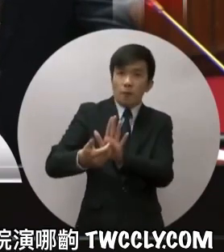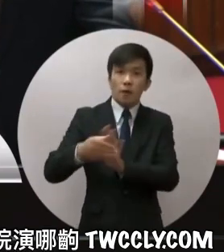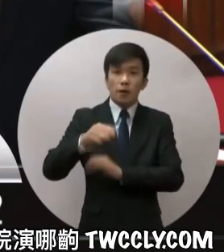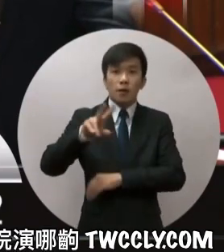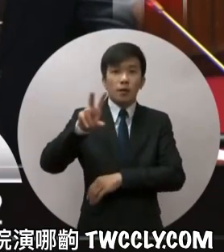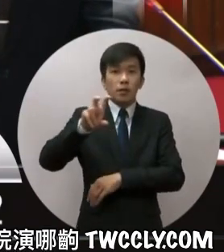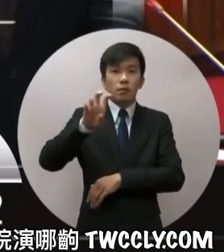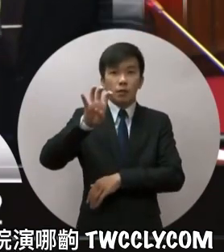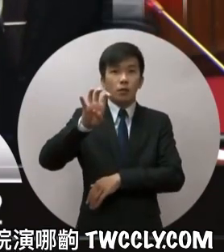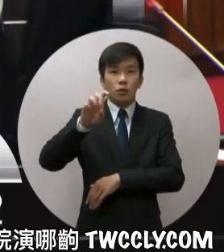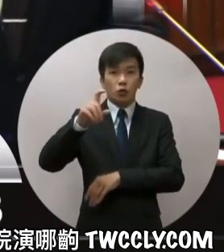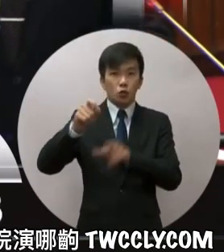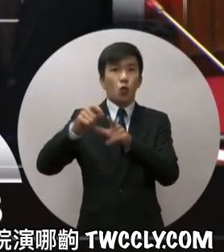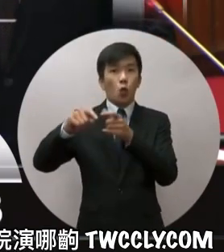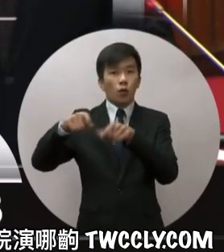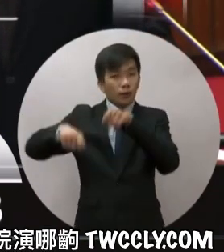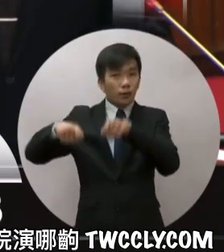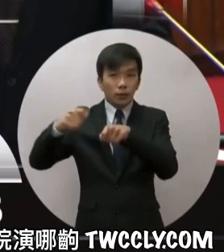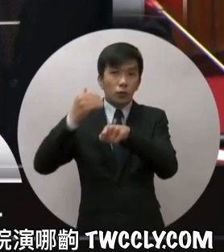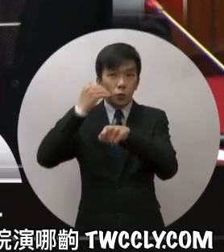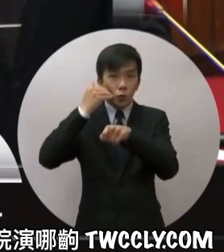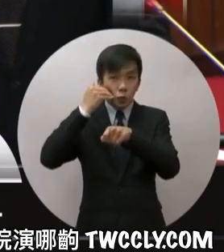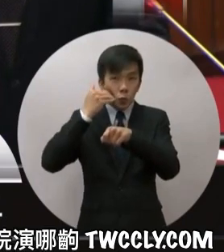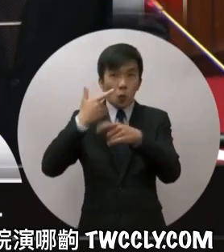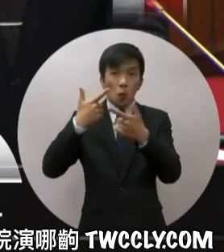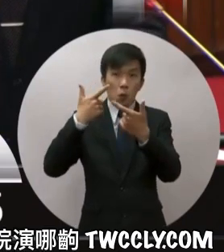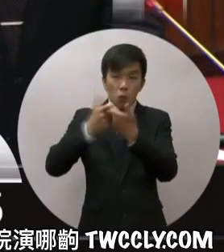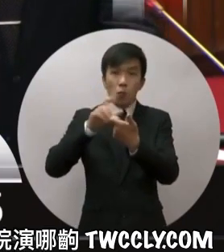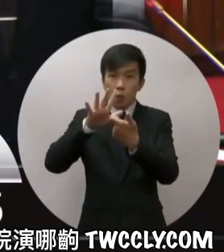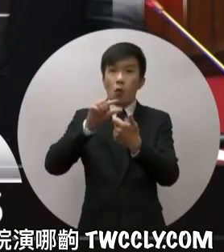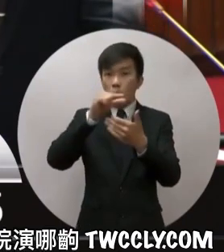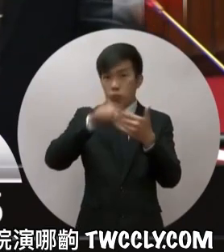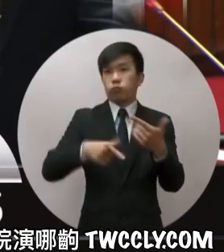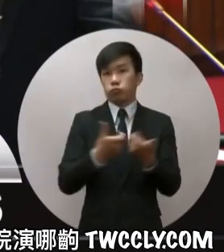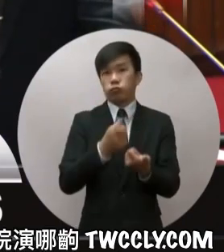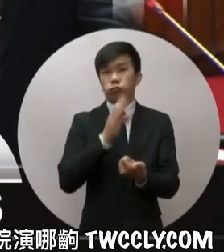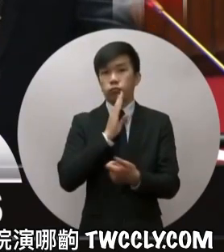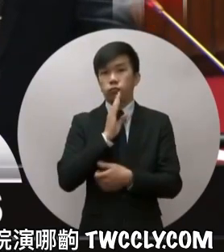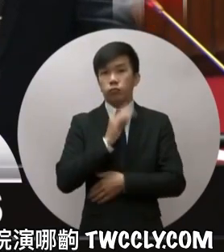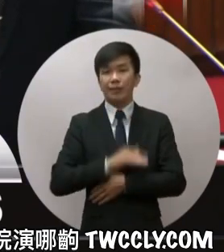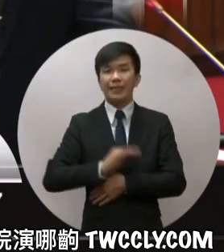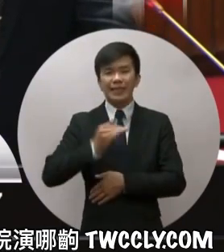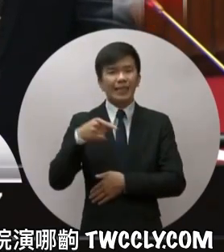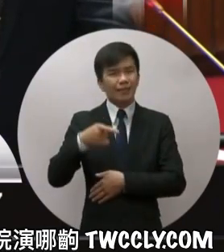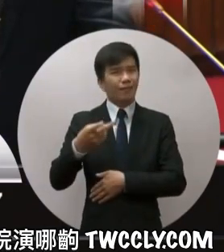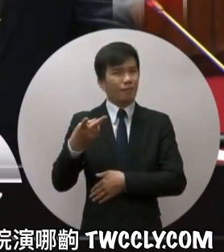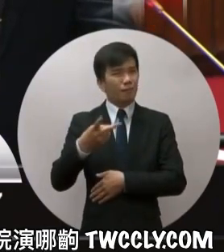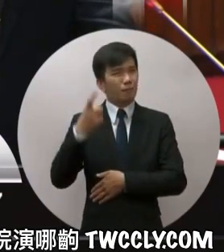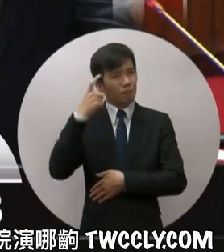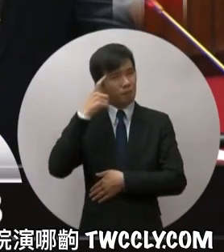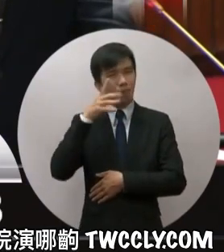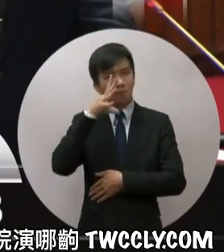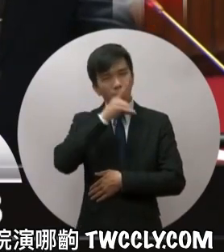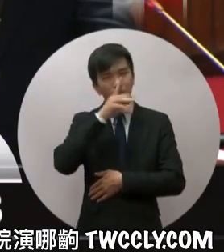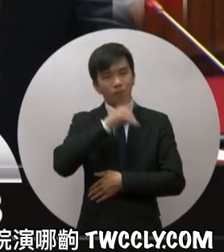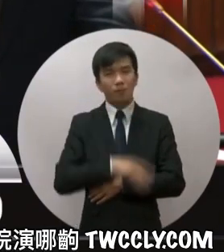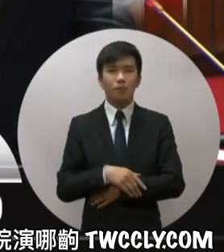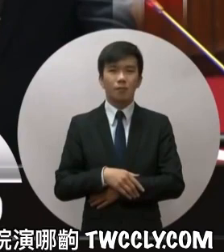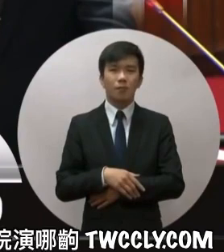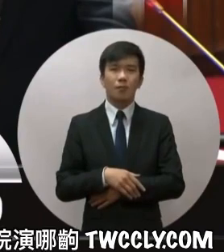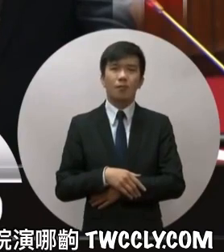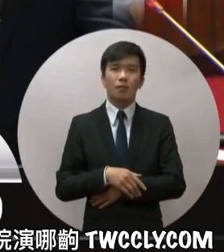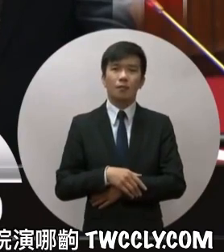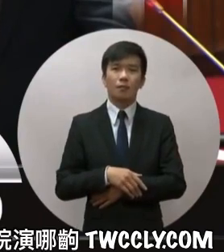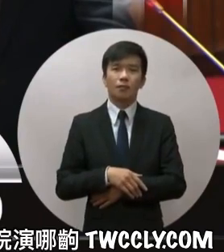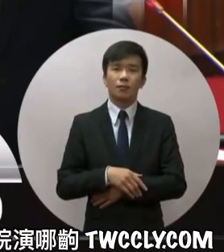承受它的拉力測試它基本上就是符合這個規定但是這個部分就兩個概念上是有點矛盾那